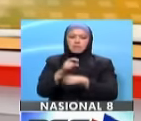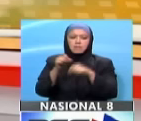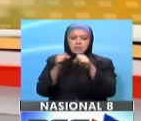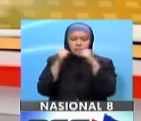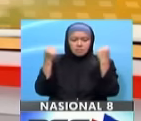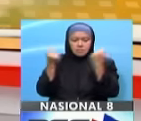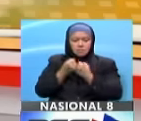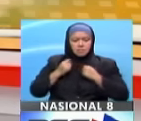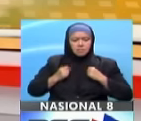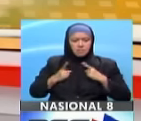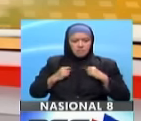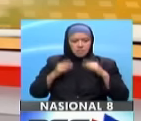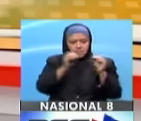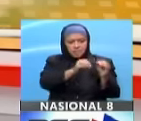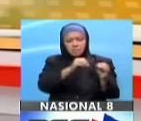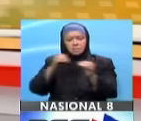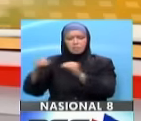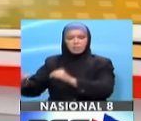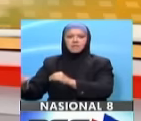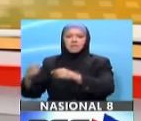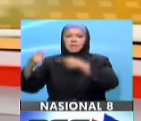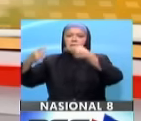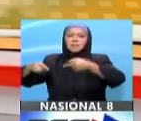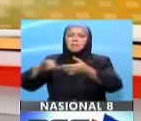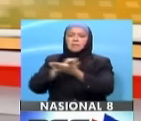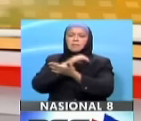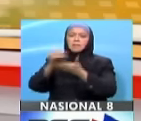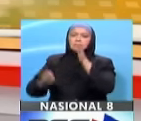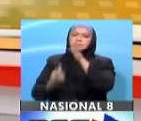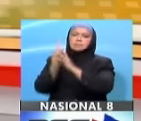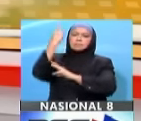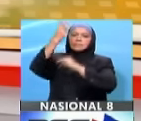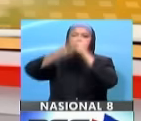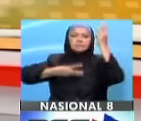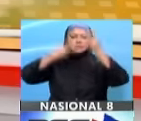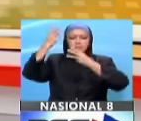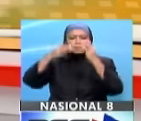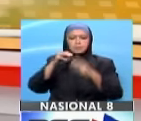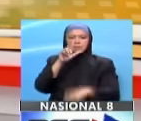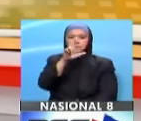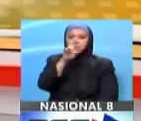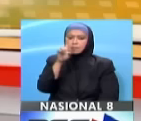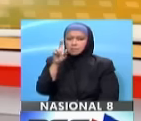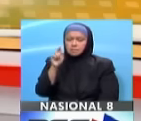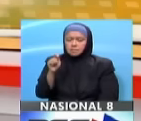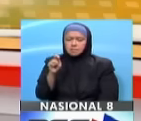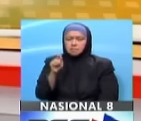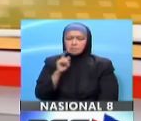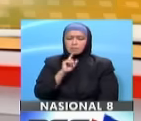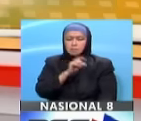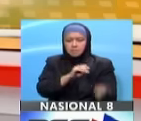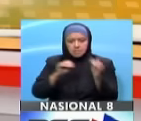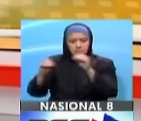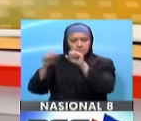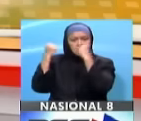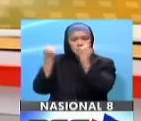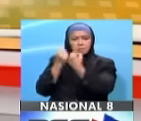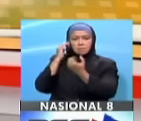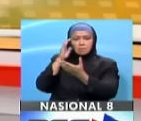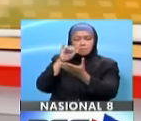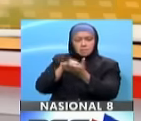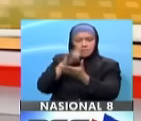swasta yang menganjurkan kejohanan itu. Ia sekaligus menimbulkan kebimbangan. Litua di Langkawi yang turut dianjurkan syarikat itu bakal